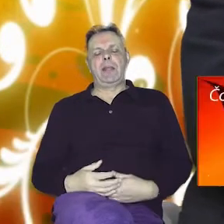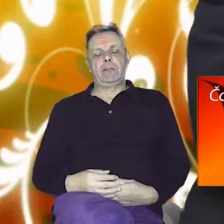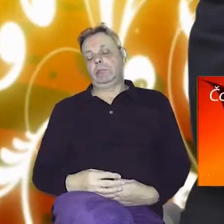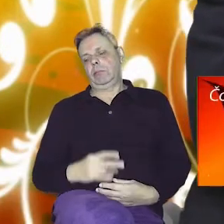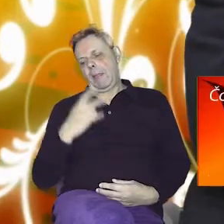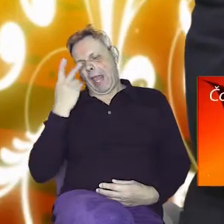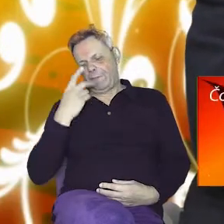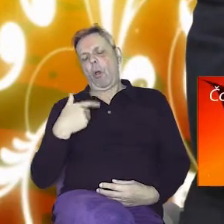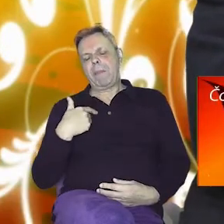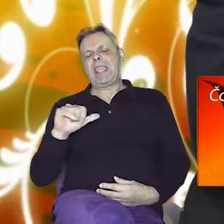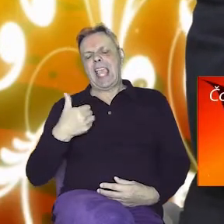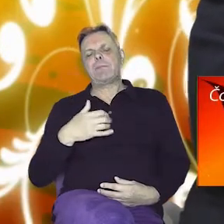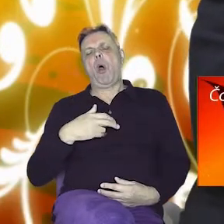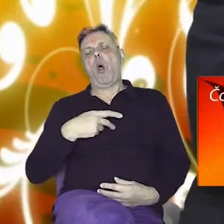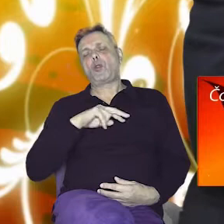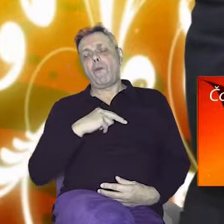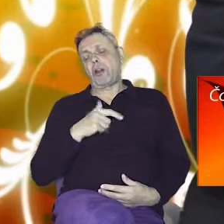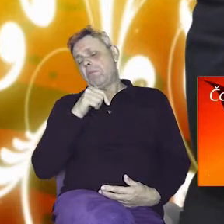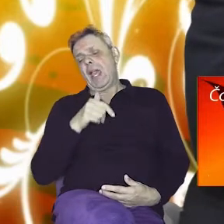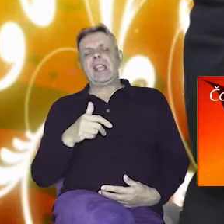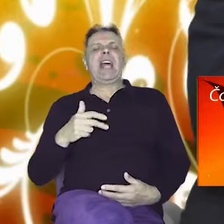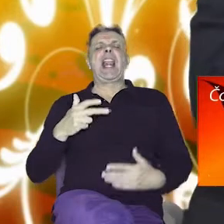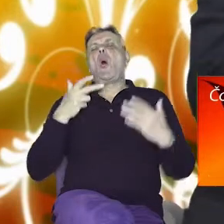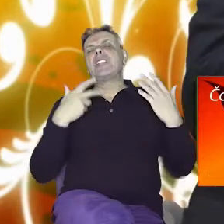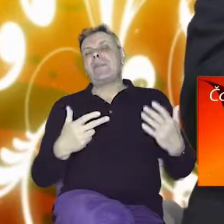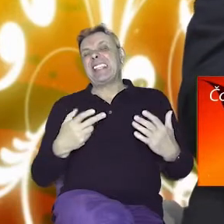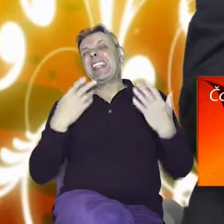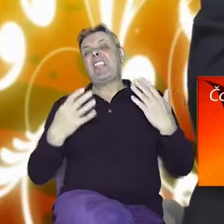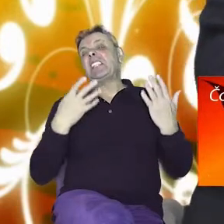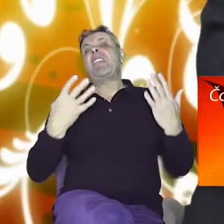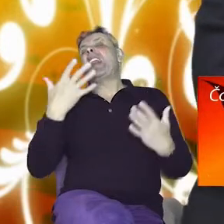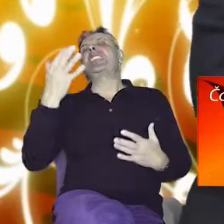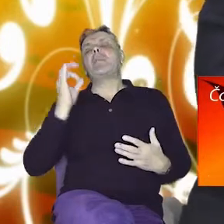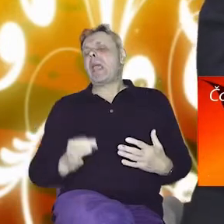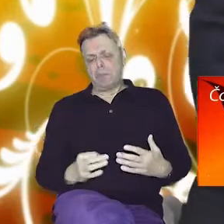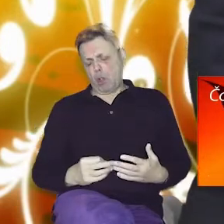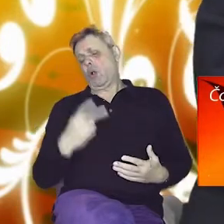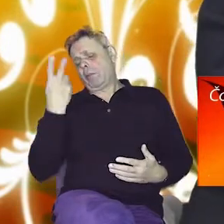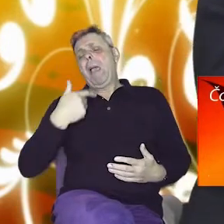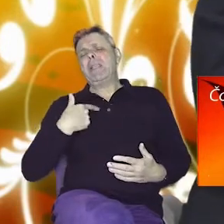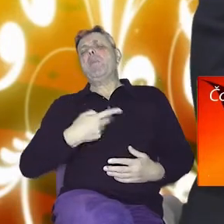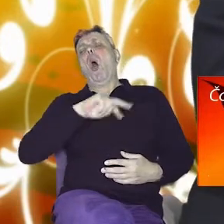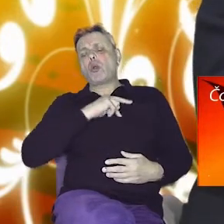jesmo sve tu u postocima, da li 80, 90, 95%, u svakom slučaju smo odgovorni.